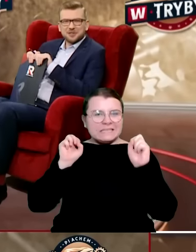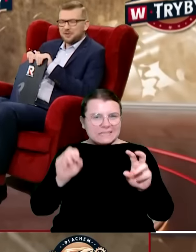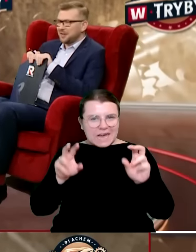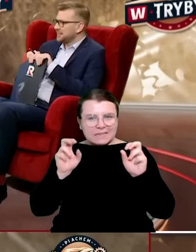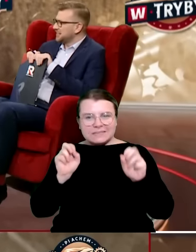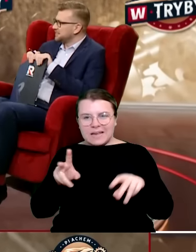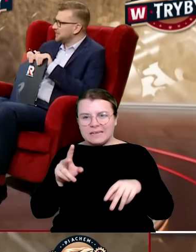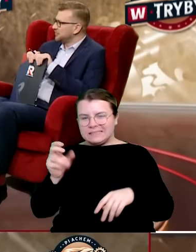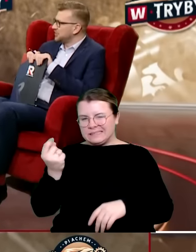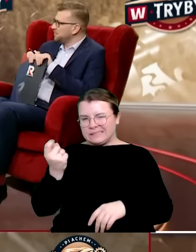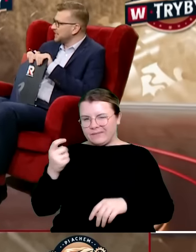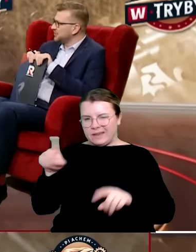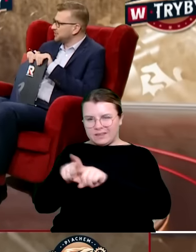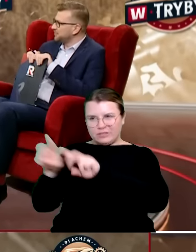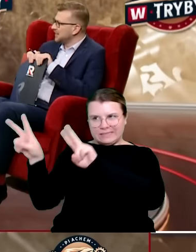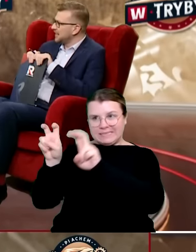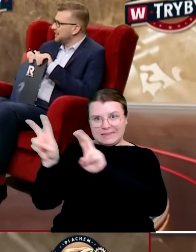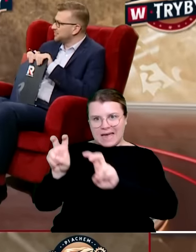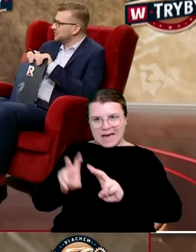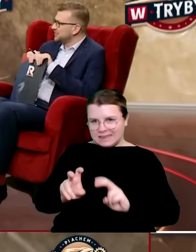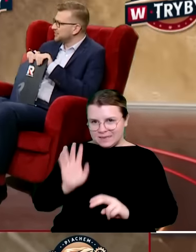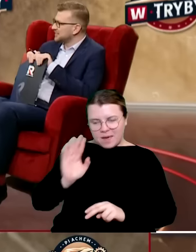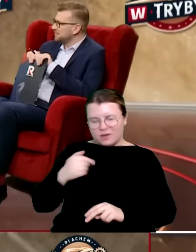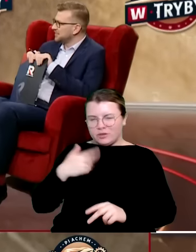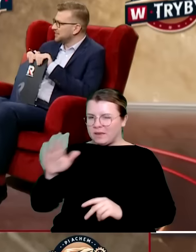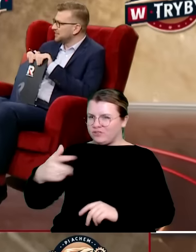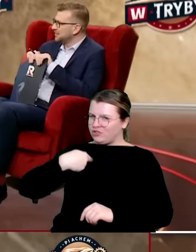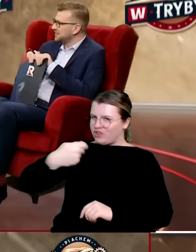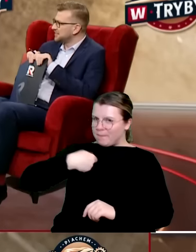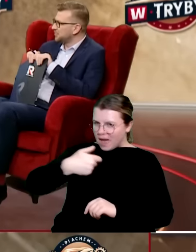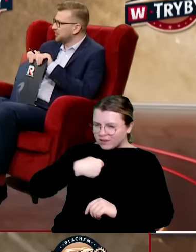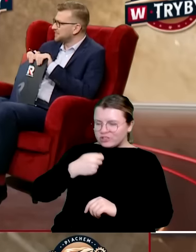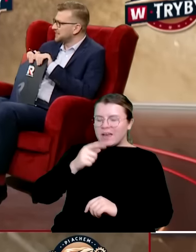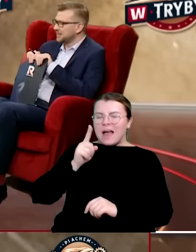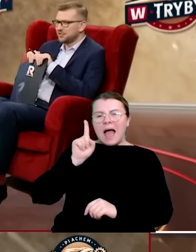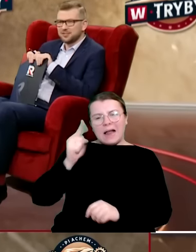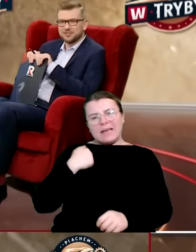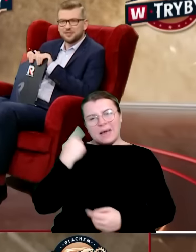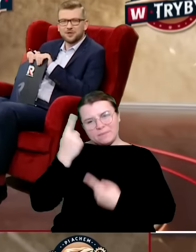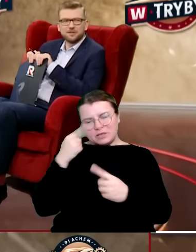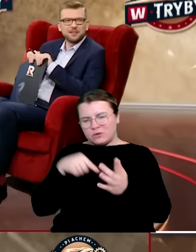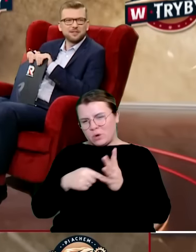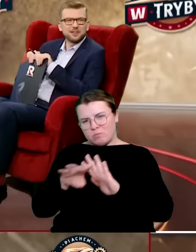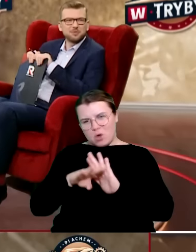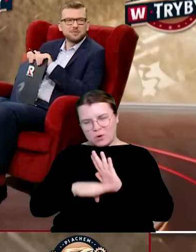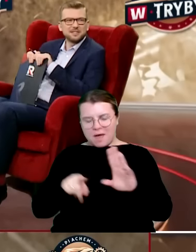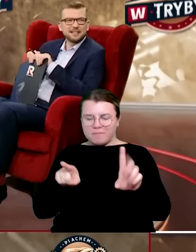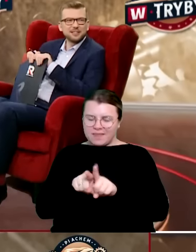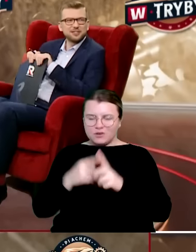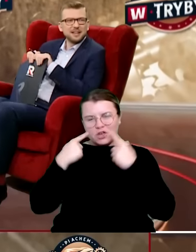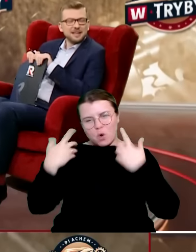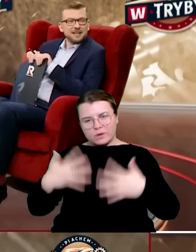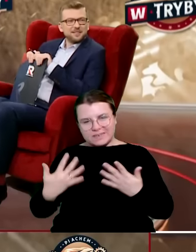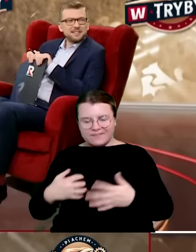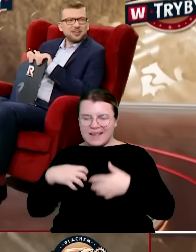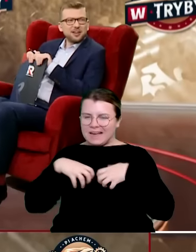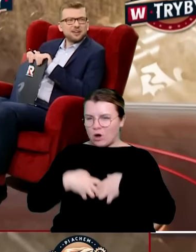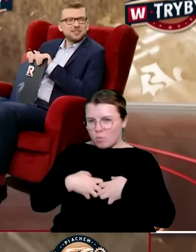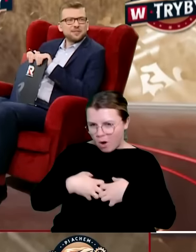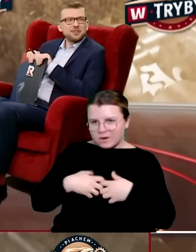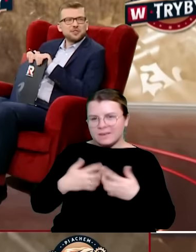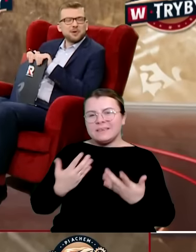tych wszystkich portalach się nas będą czepiać. Ale myślę, że czasami to jest też program satyryczny, rozrywkowy w Republice też.